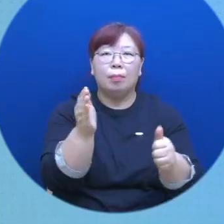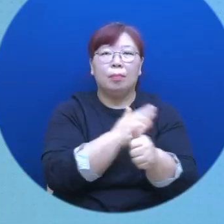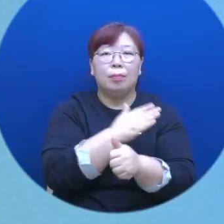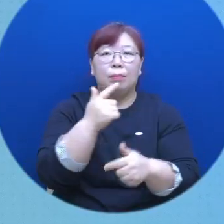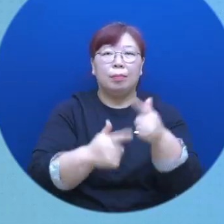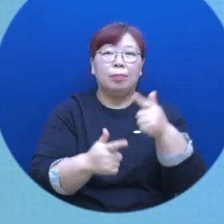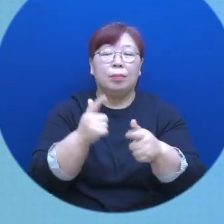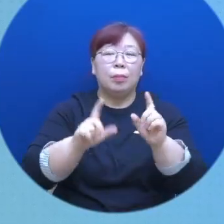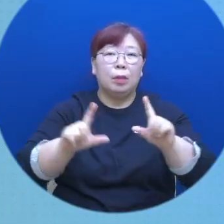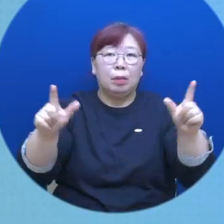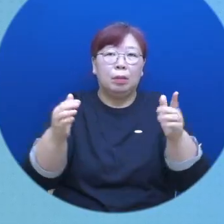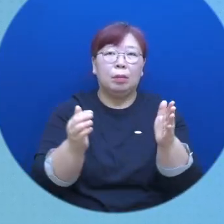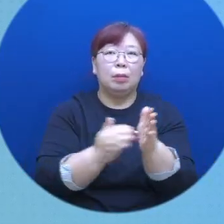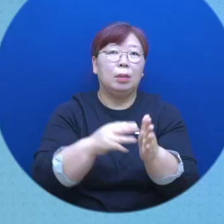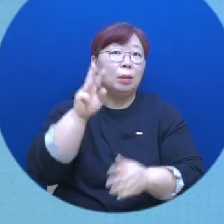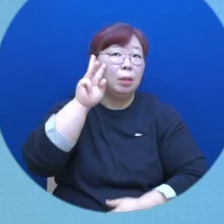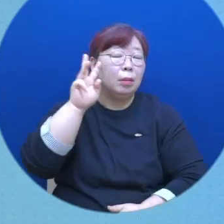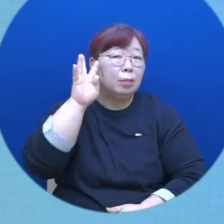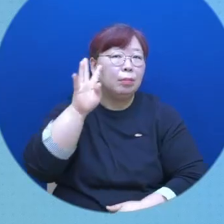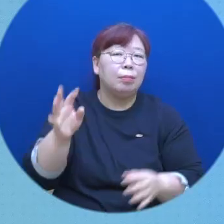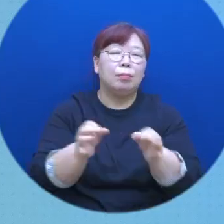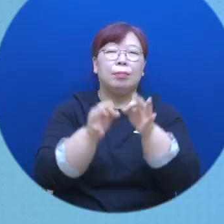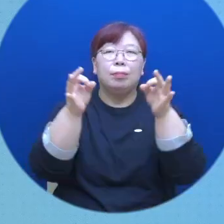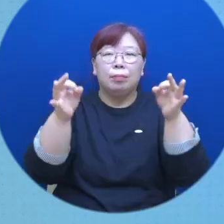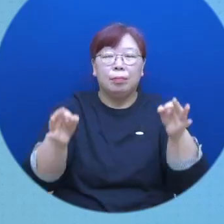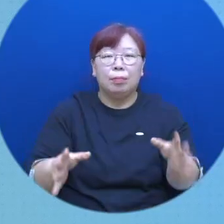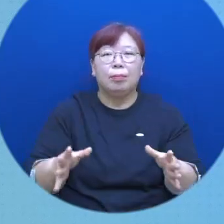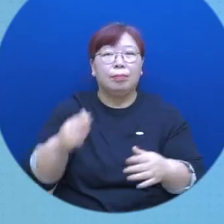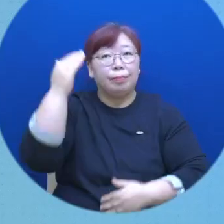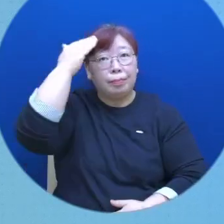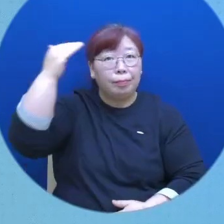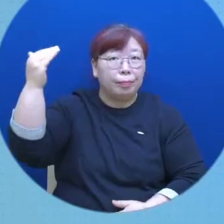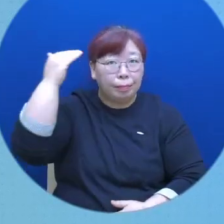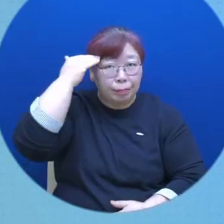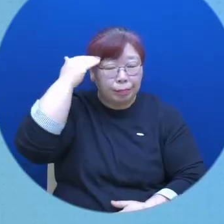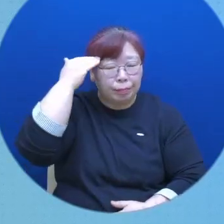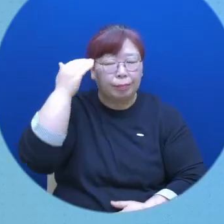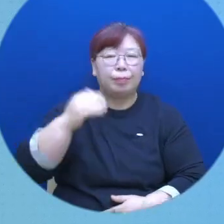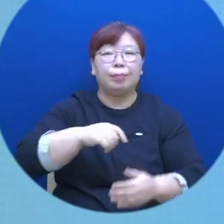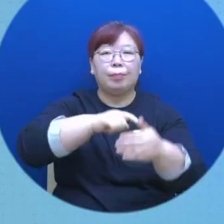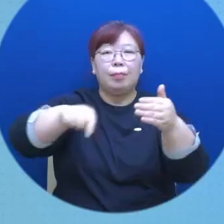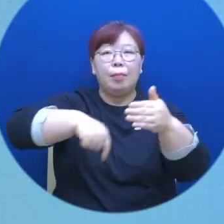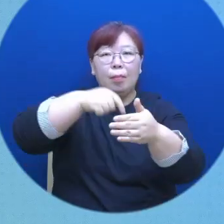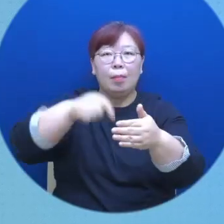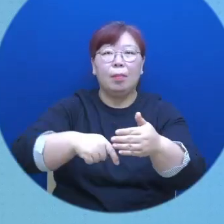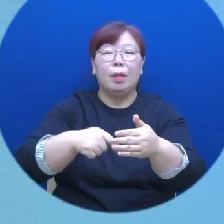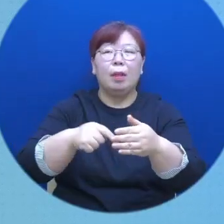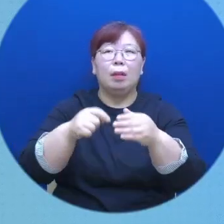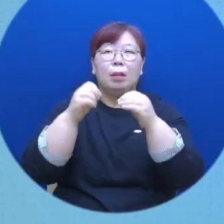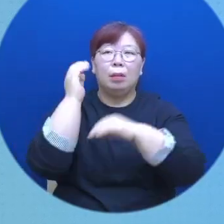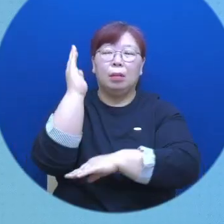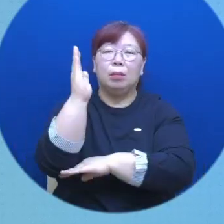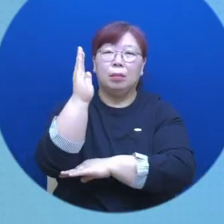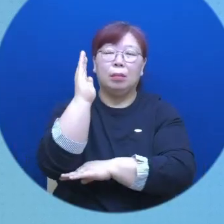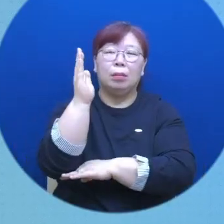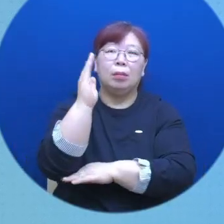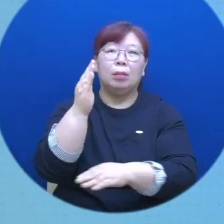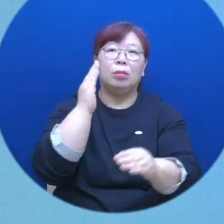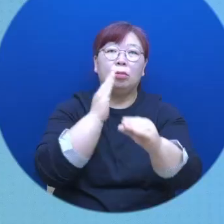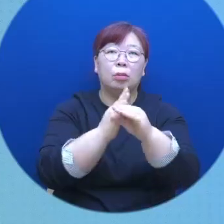목요일까지 3박 4일 동안 한국에서 목회하는 목사님들